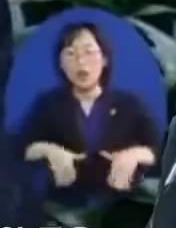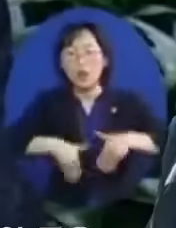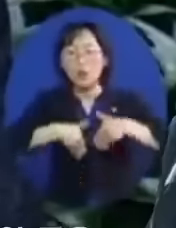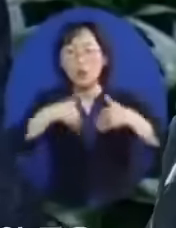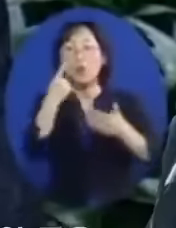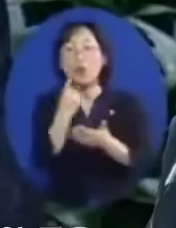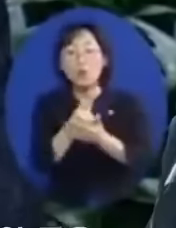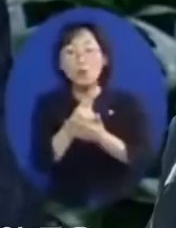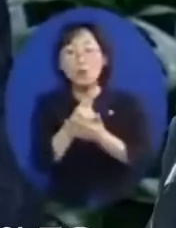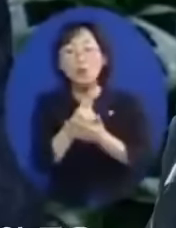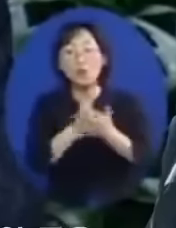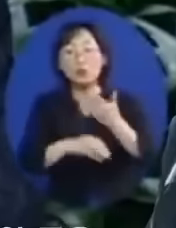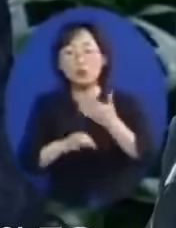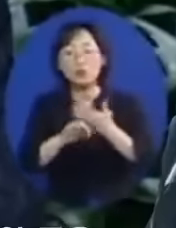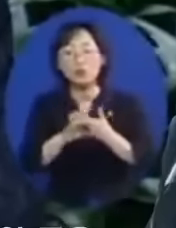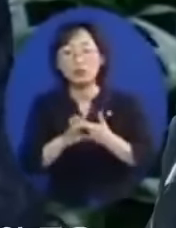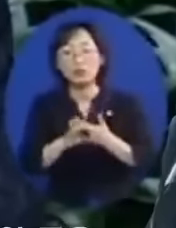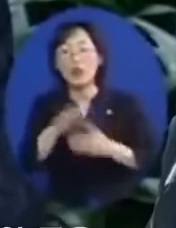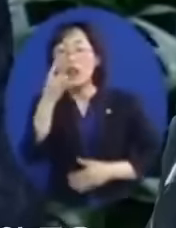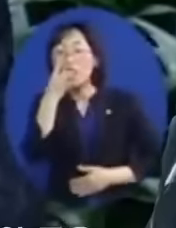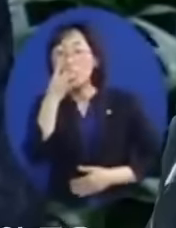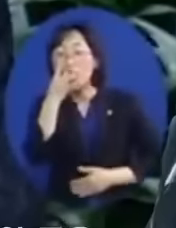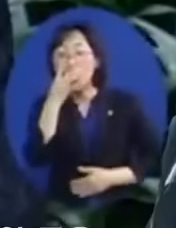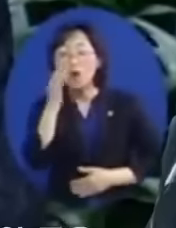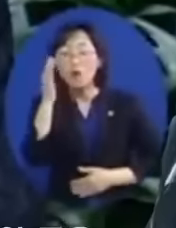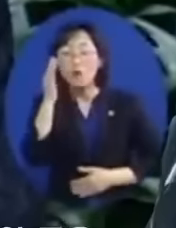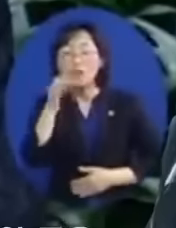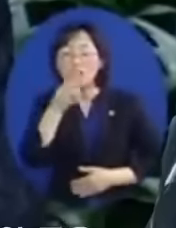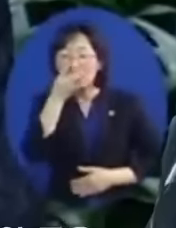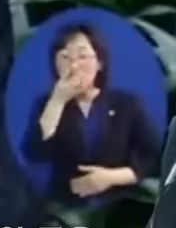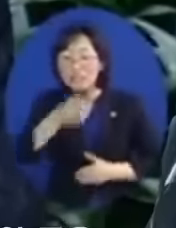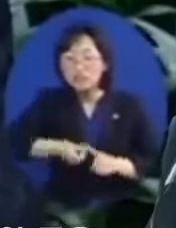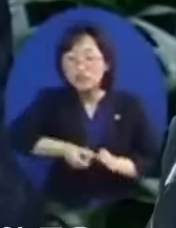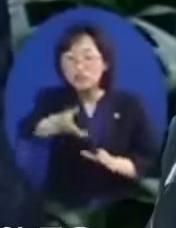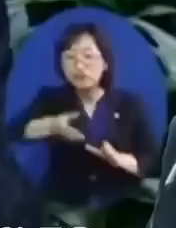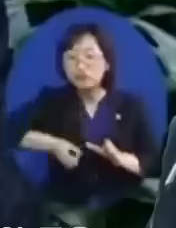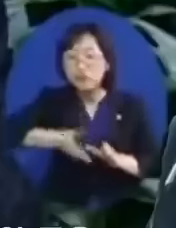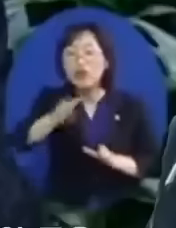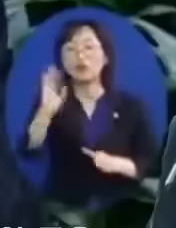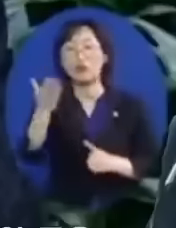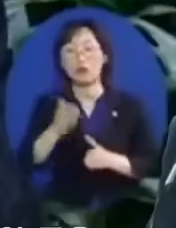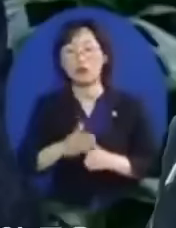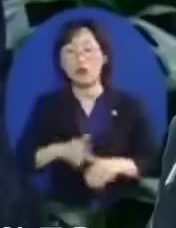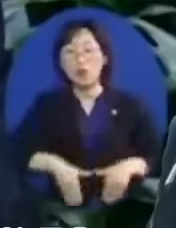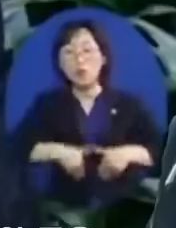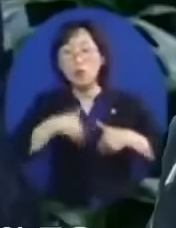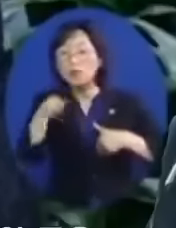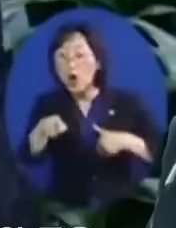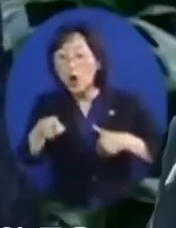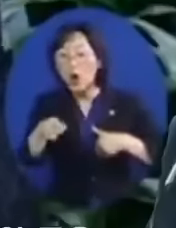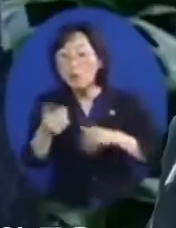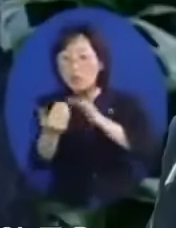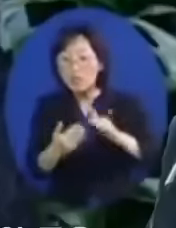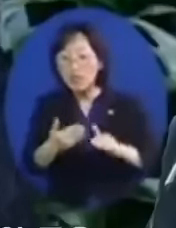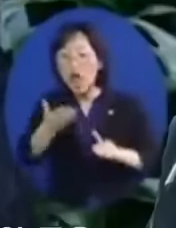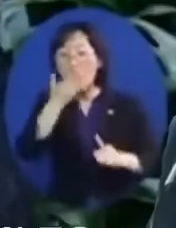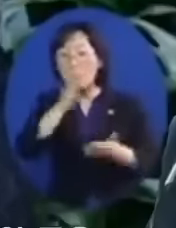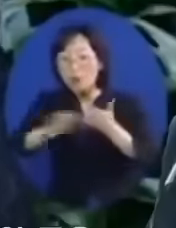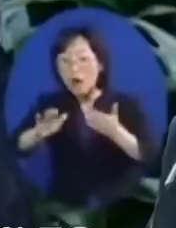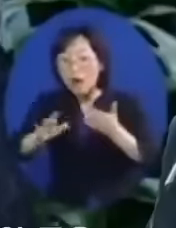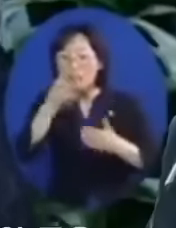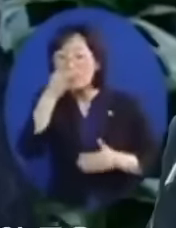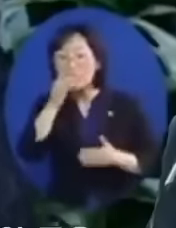오면 벼 이삭을 뿌려야 되는데 봄에 저거를 먹어버리면 씨가